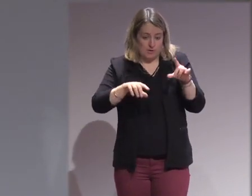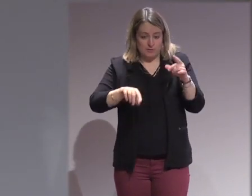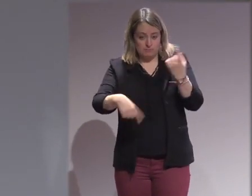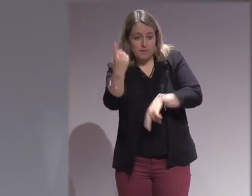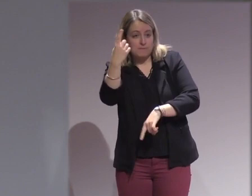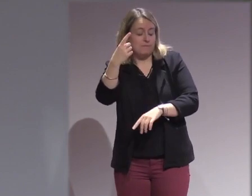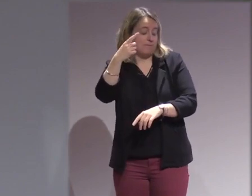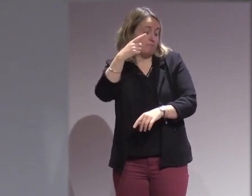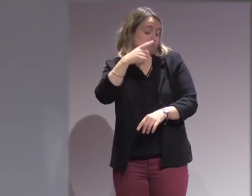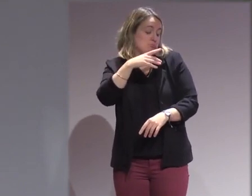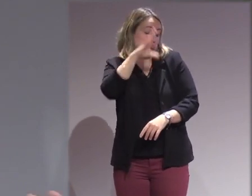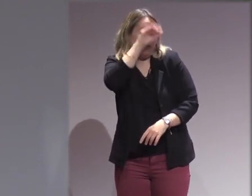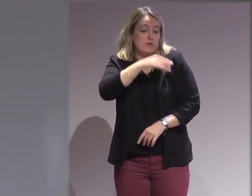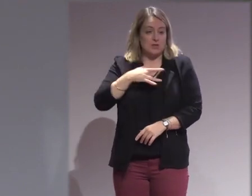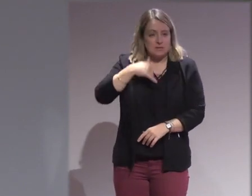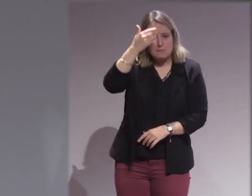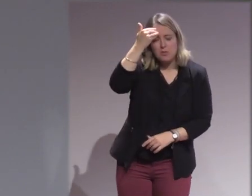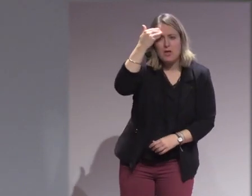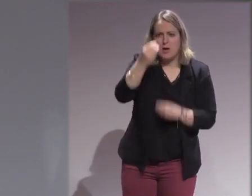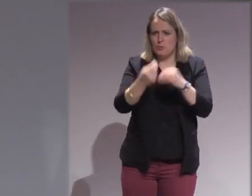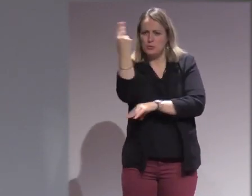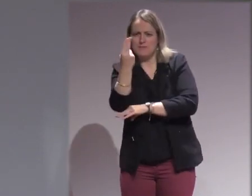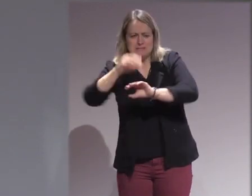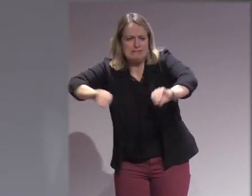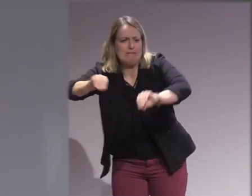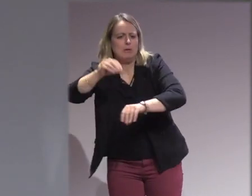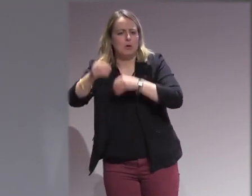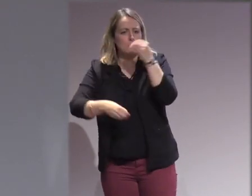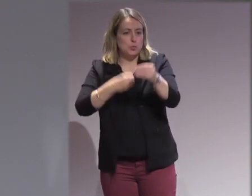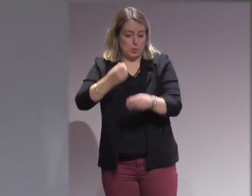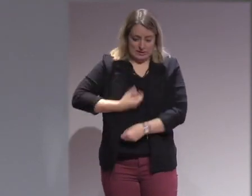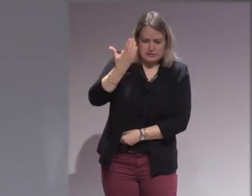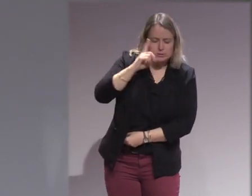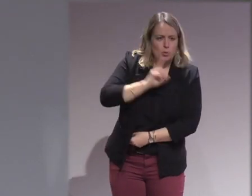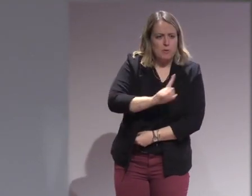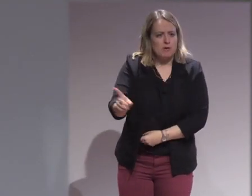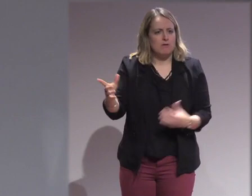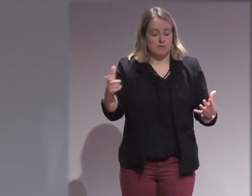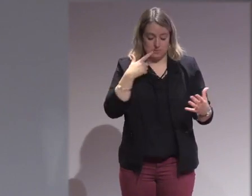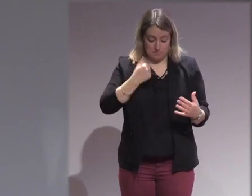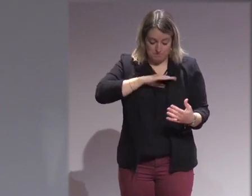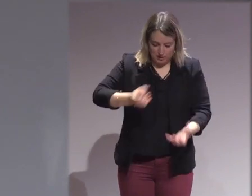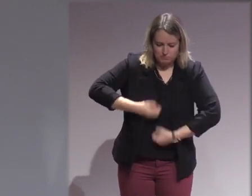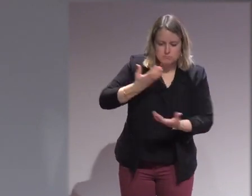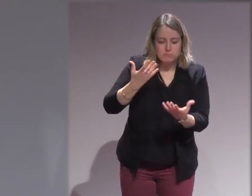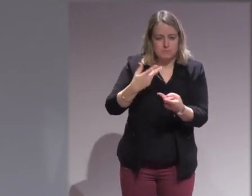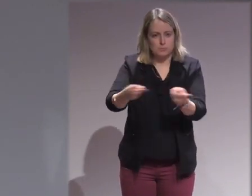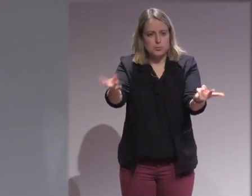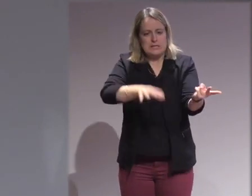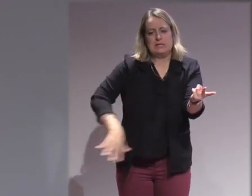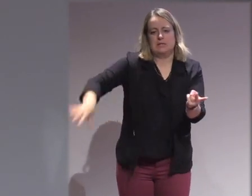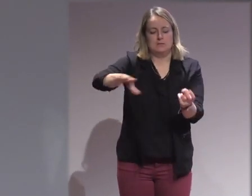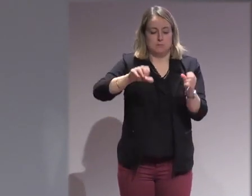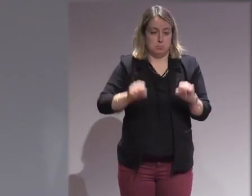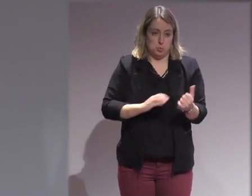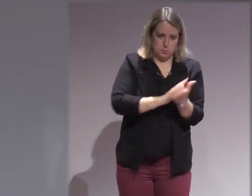de santé mentale, ou universitaire, ou artiste. Et donc, reprendre la parole dans l'espace public, ça nécessite deux choses. Ça nécessite